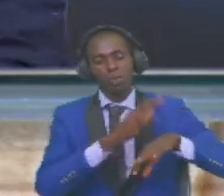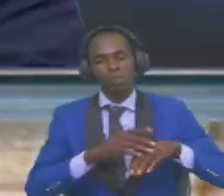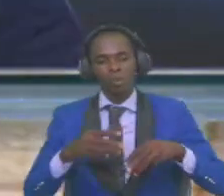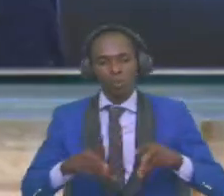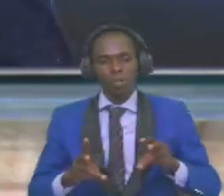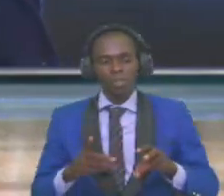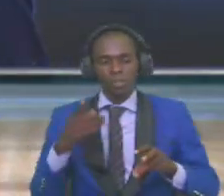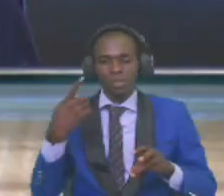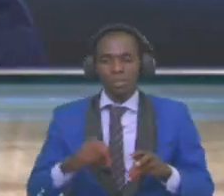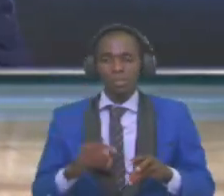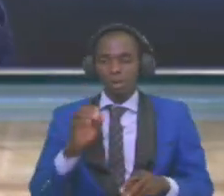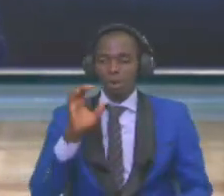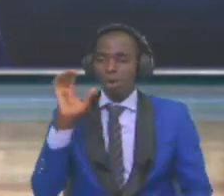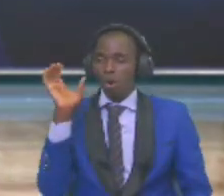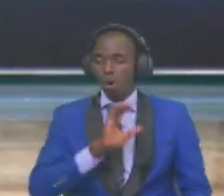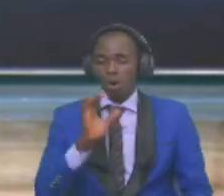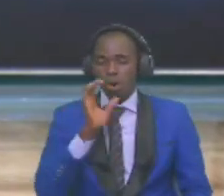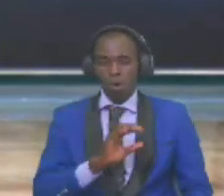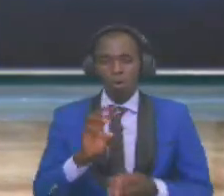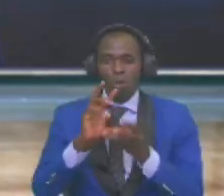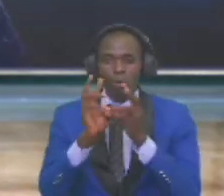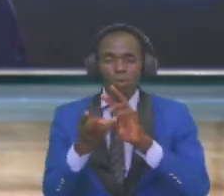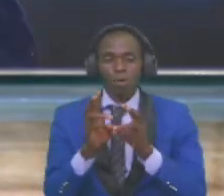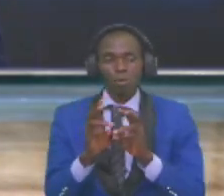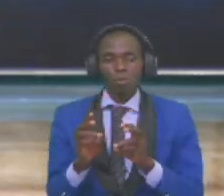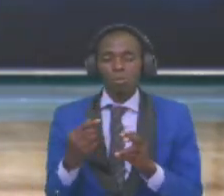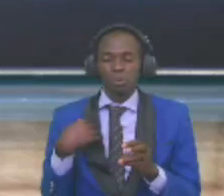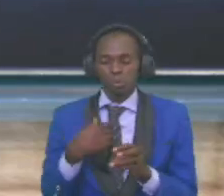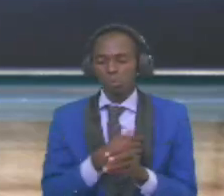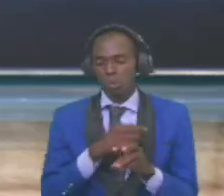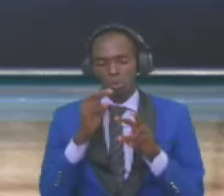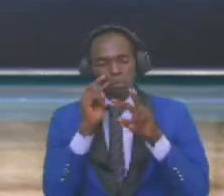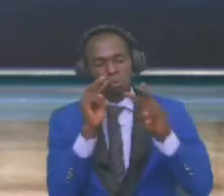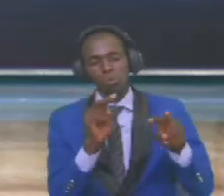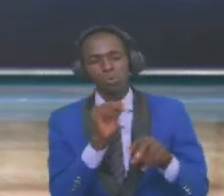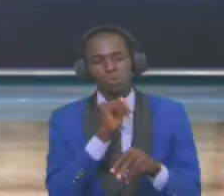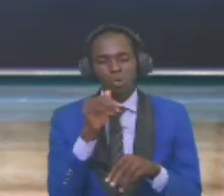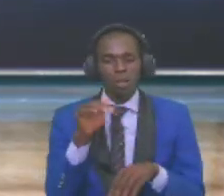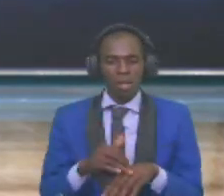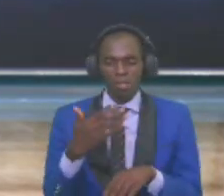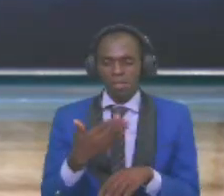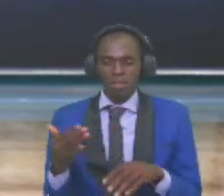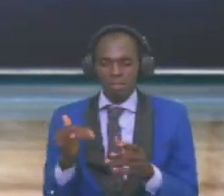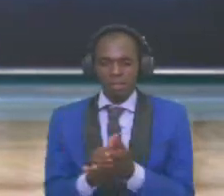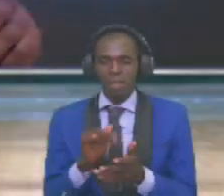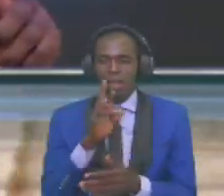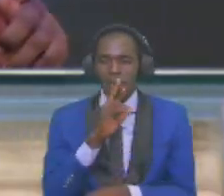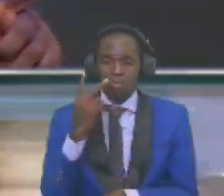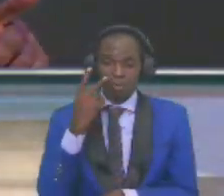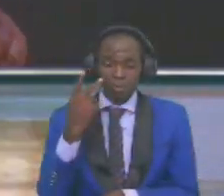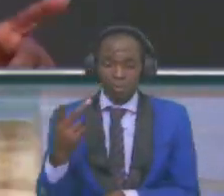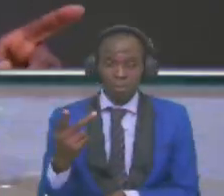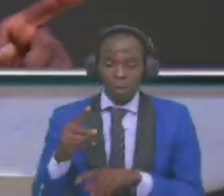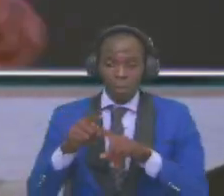je la vois et le climat terrible quelque soit le cas parce que nous regardons non moins aux choses